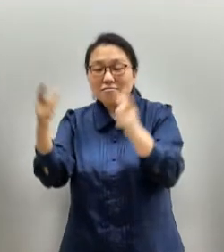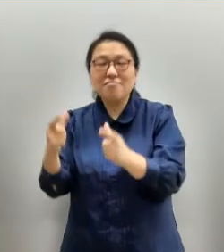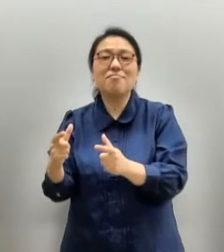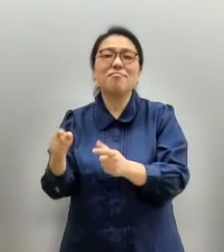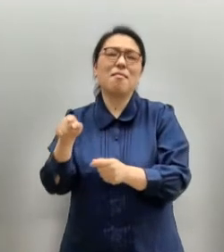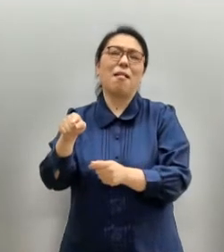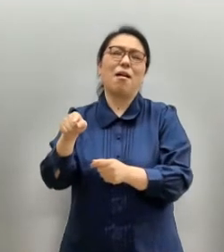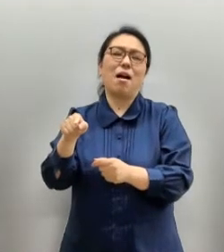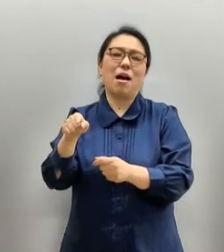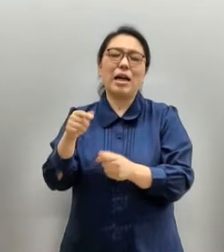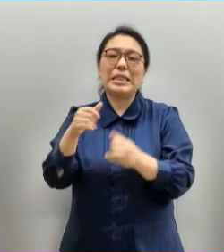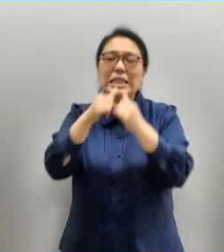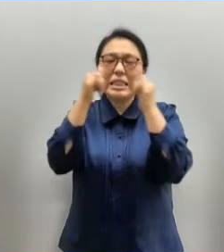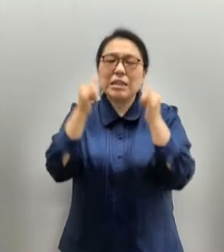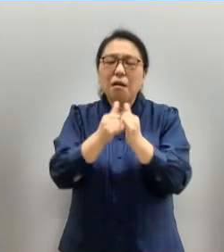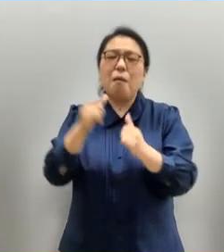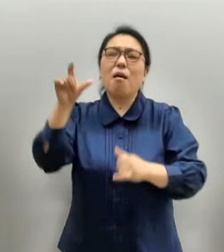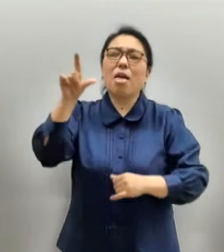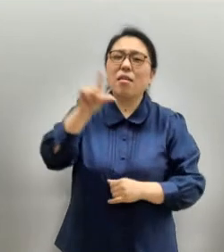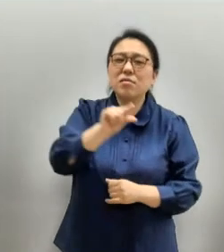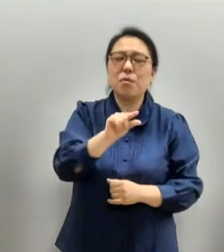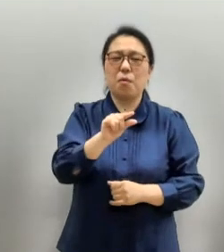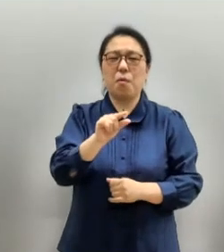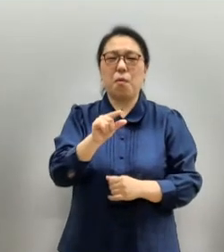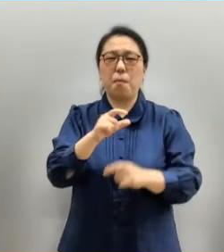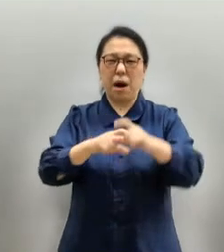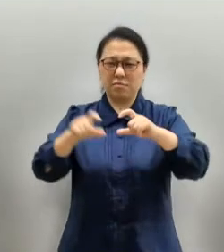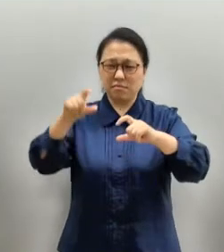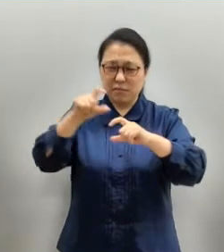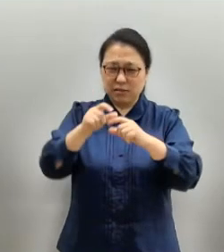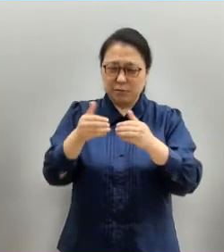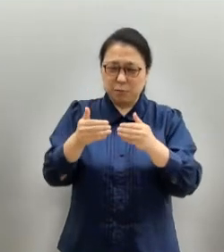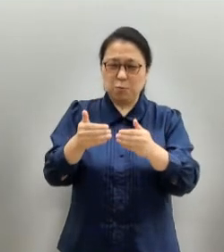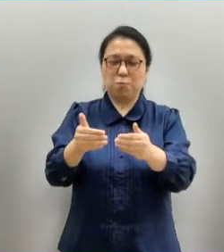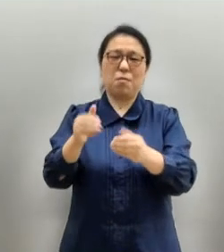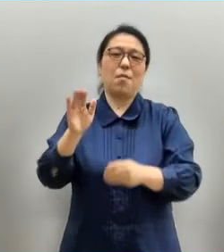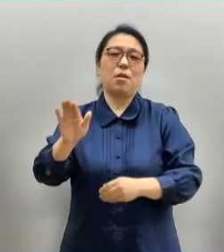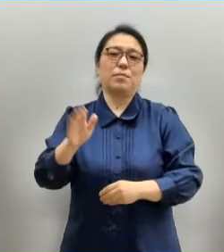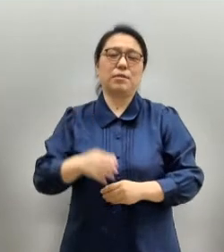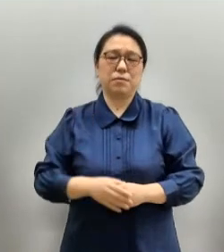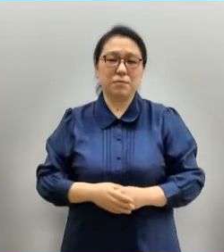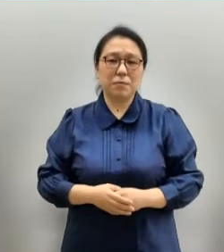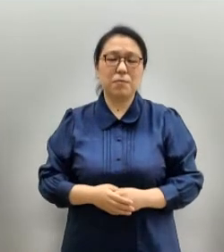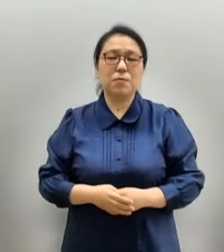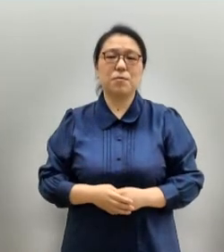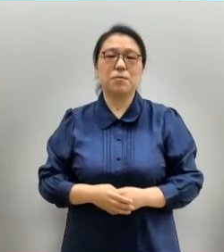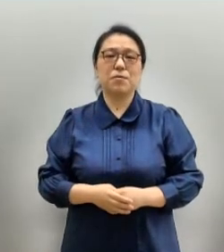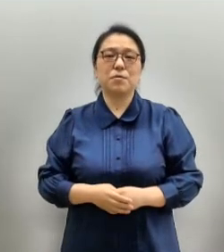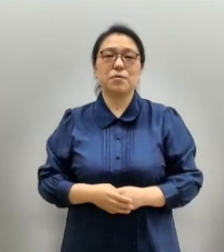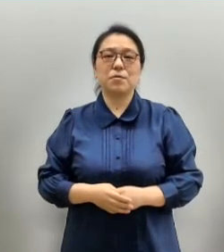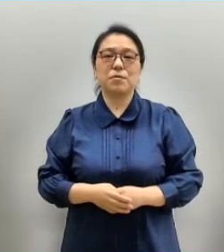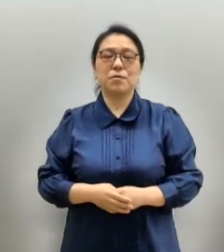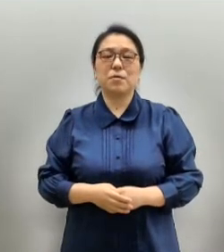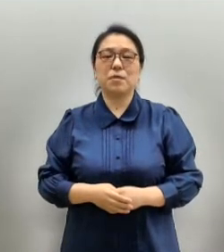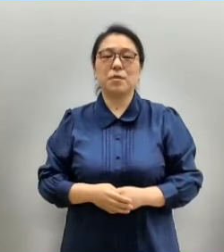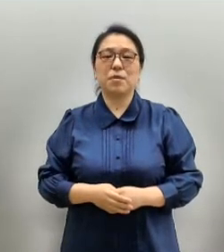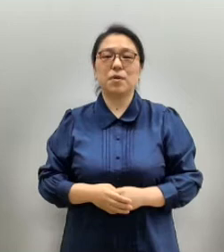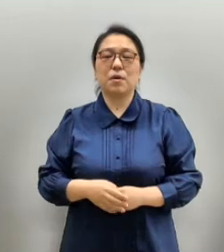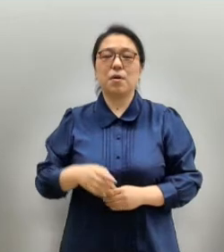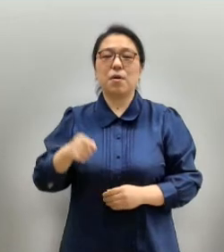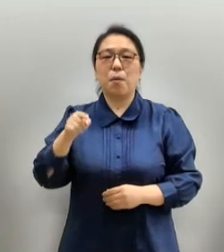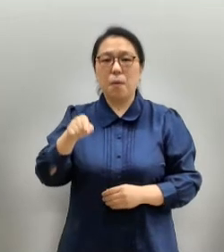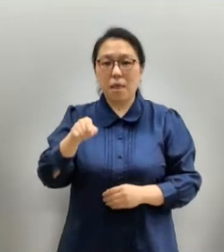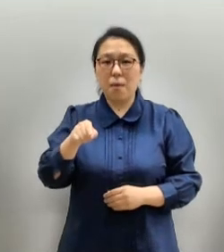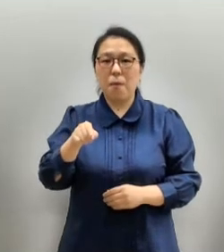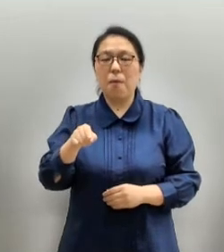ません。ますますその前が加速していくわけでございまして、それは取り直さず